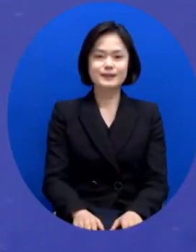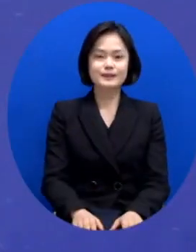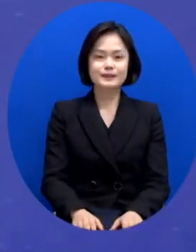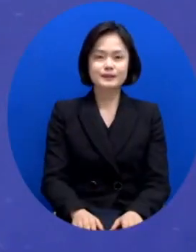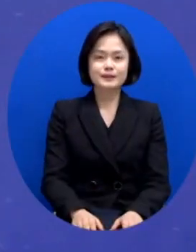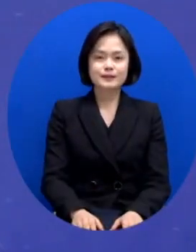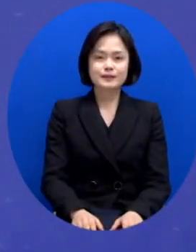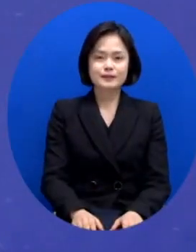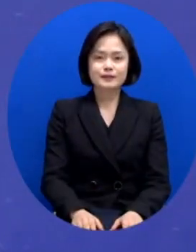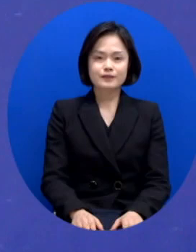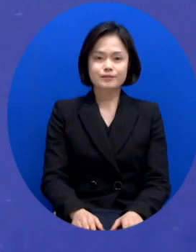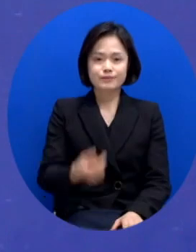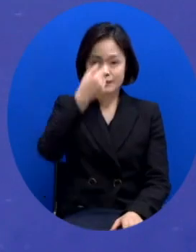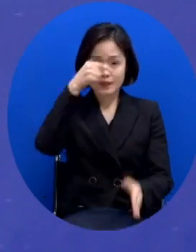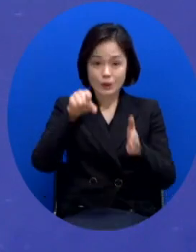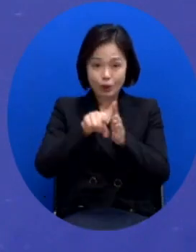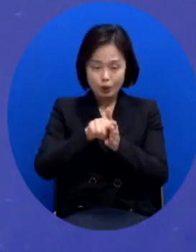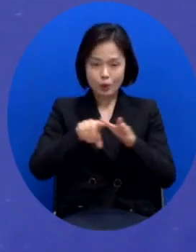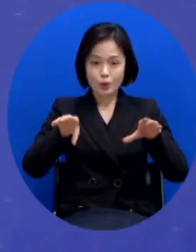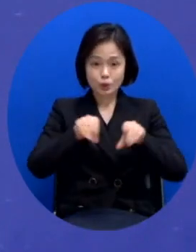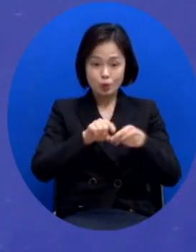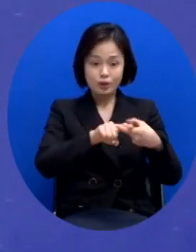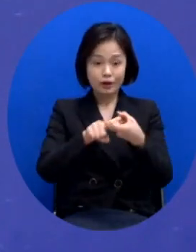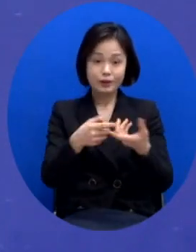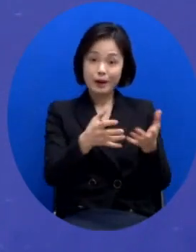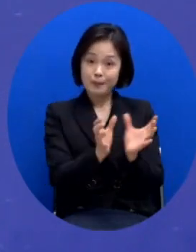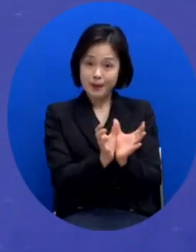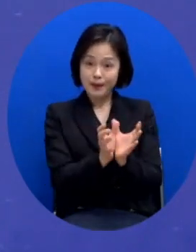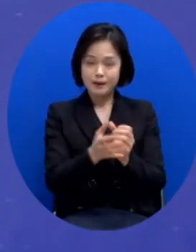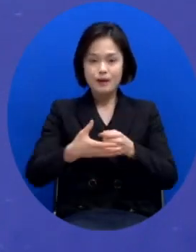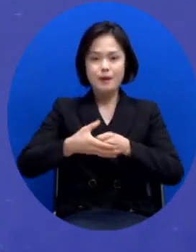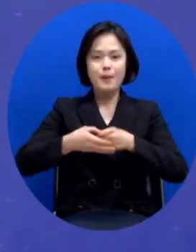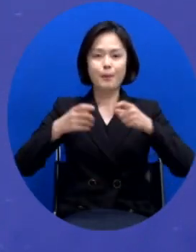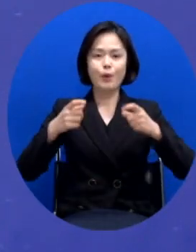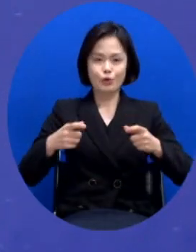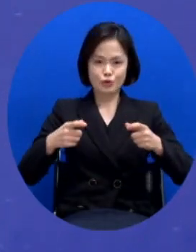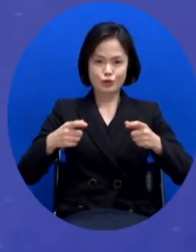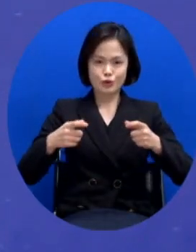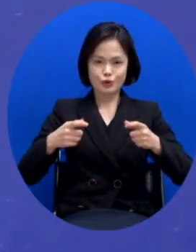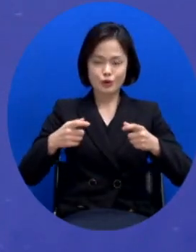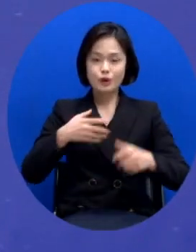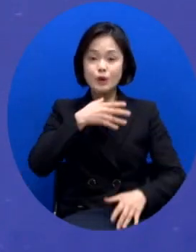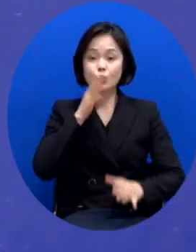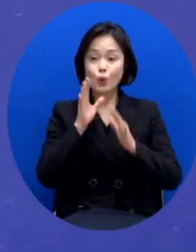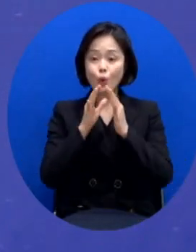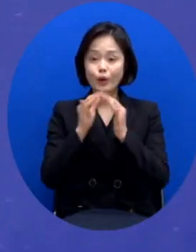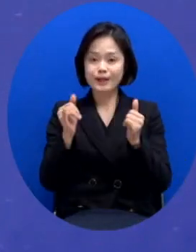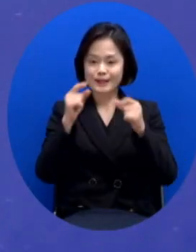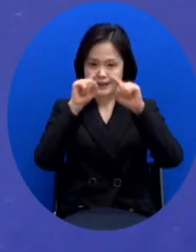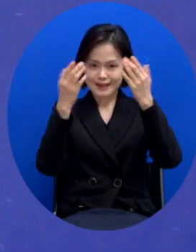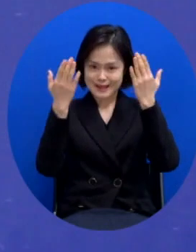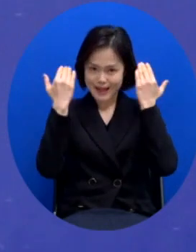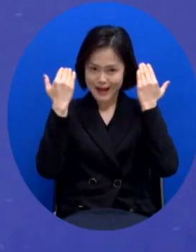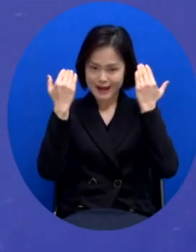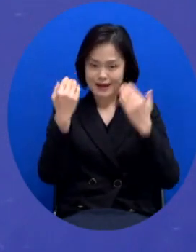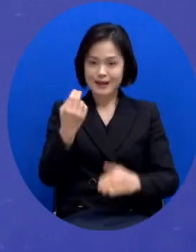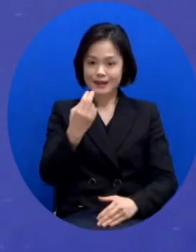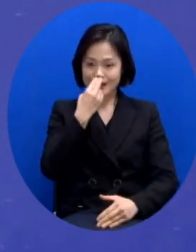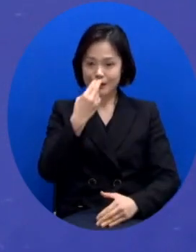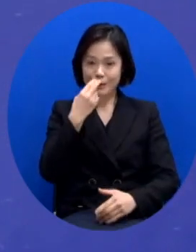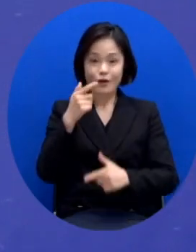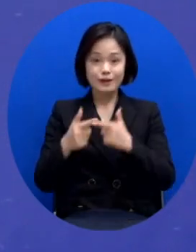세계의 한국인 기독교 총연합회 가 서울 마포 고 해 돋는 마을 노인 대학과 신 생명나무 교회에서